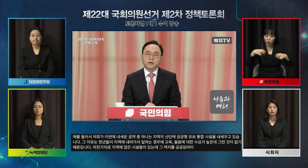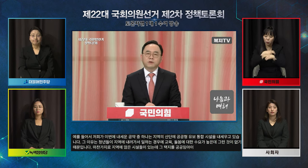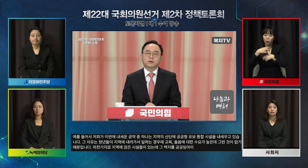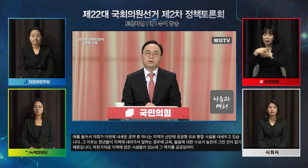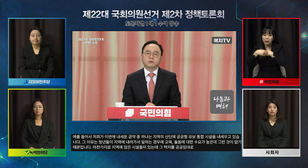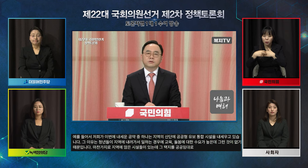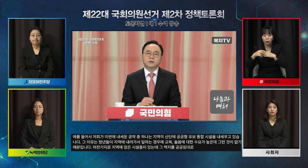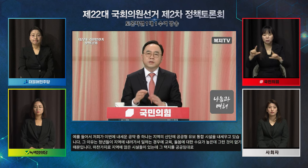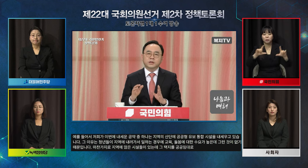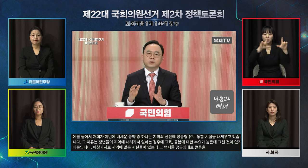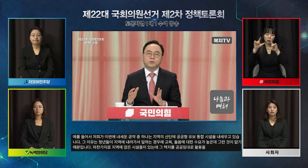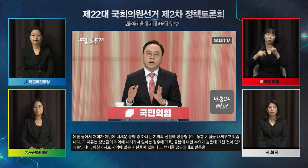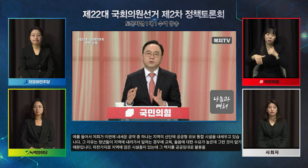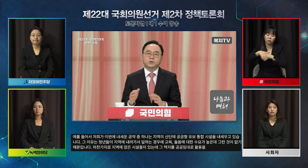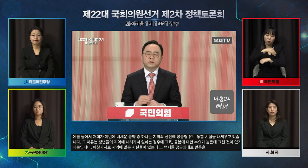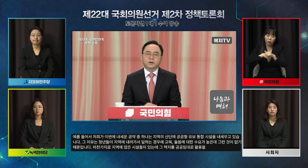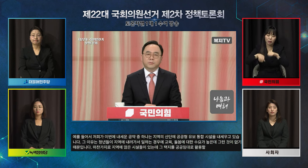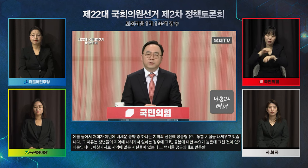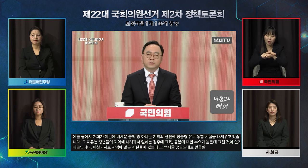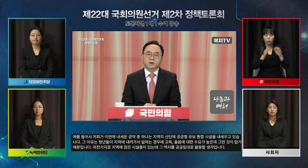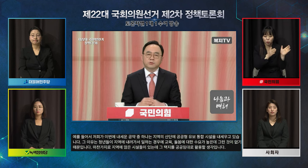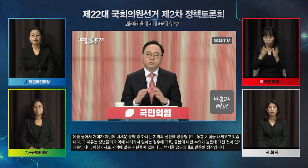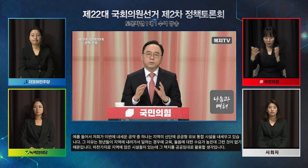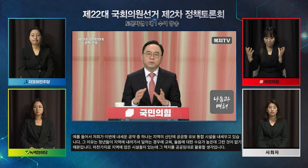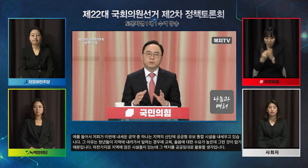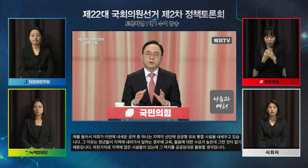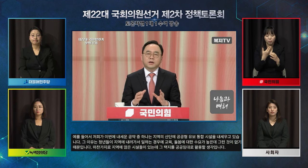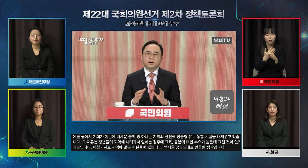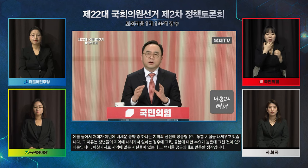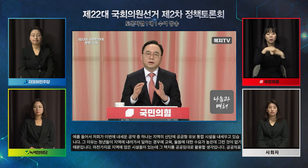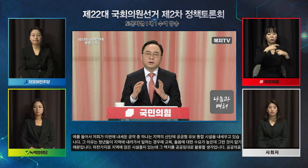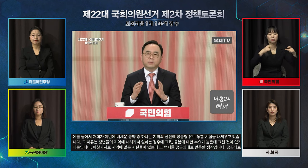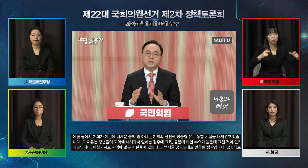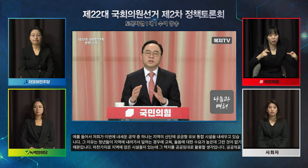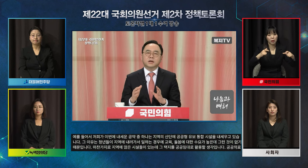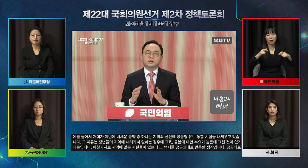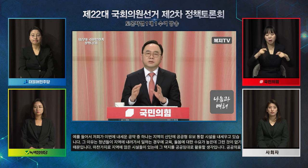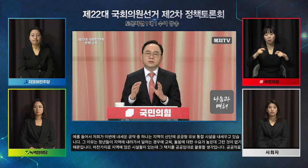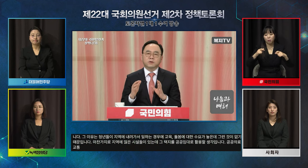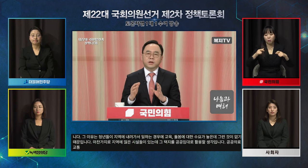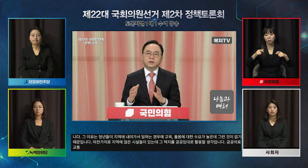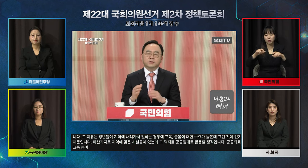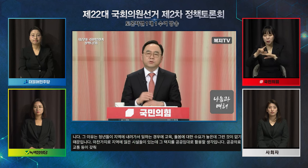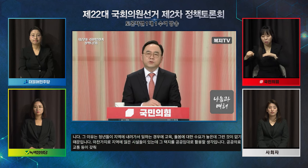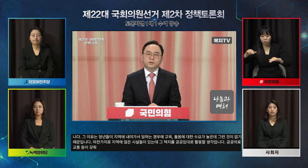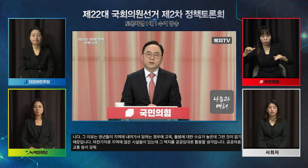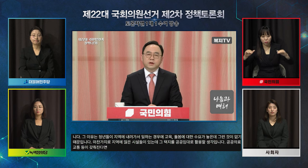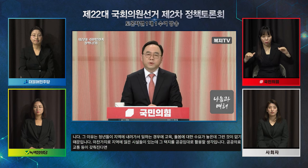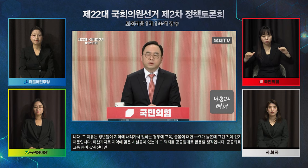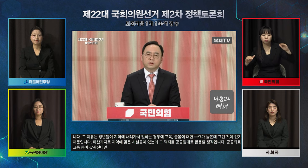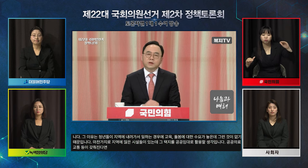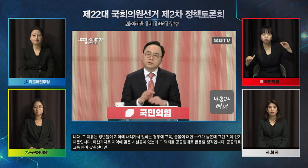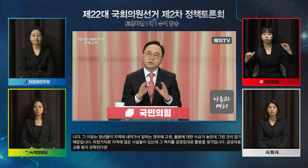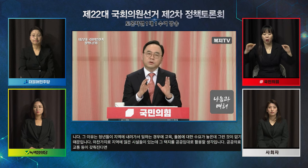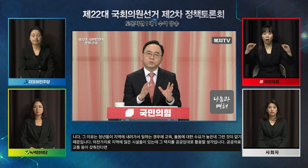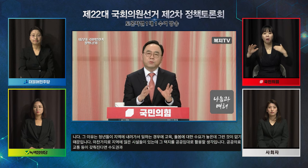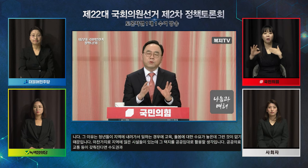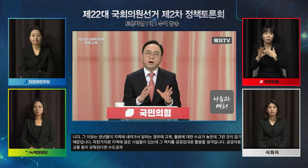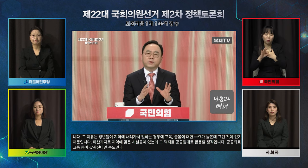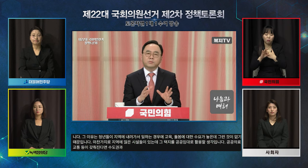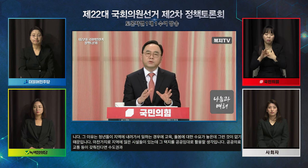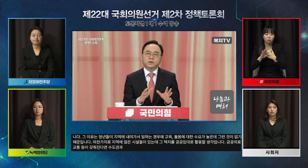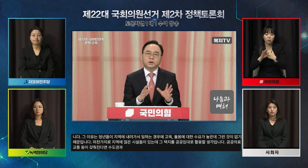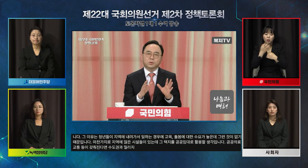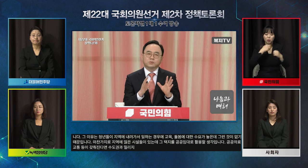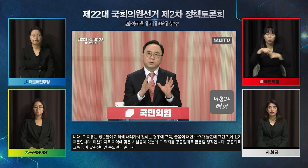이런 생활 여건들이 제대로 갖추어진다면 수도권과 밀리지 않은 그런 혜택을 누릴 수 있다면 저는 이